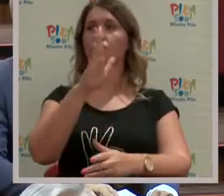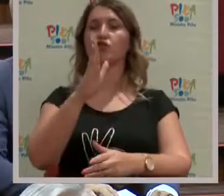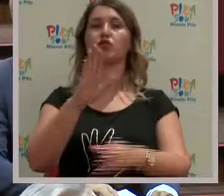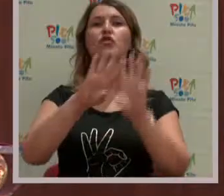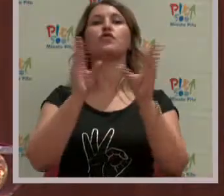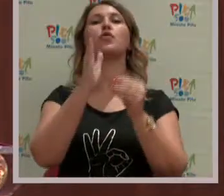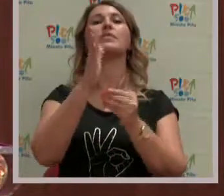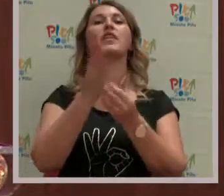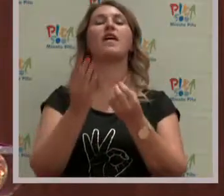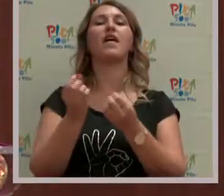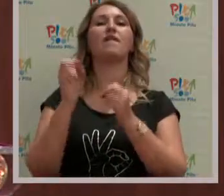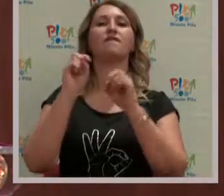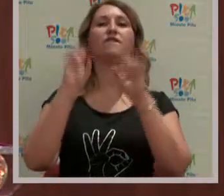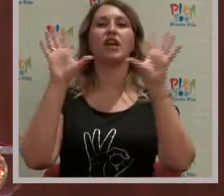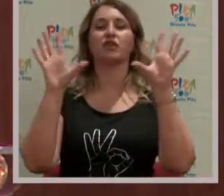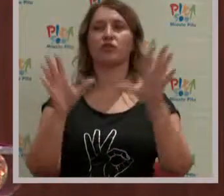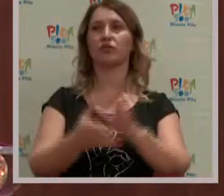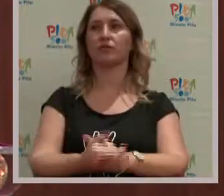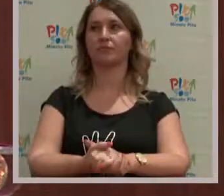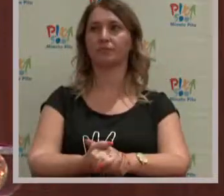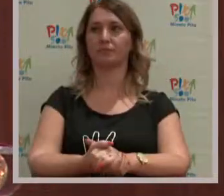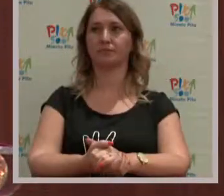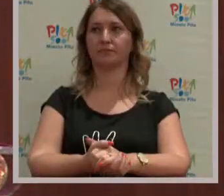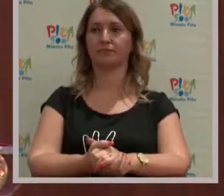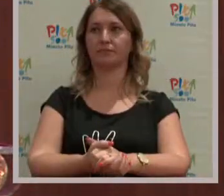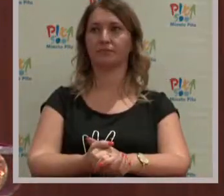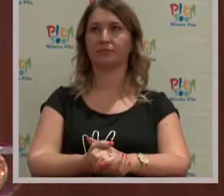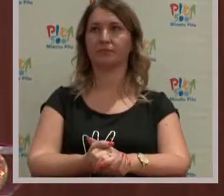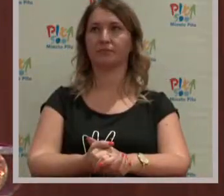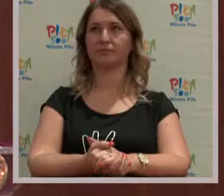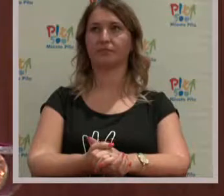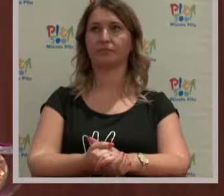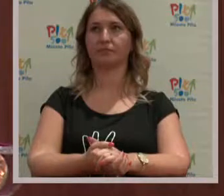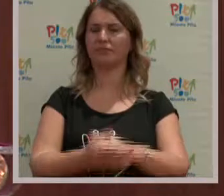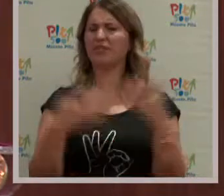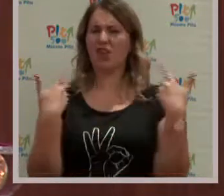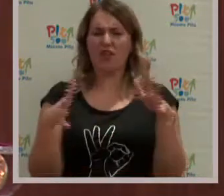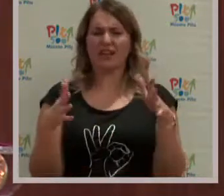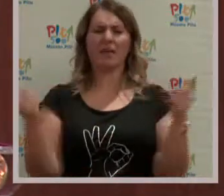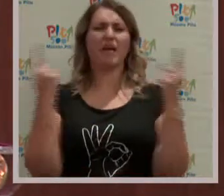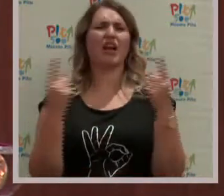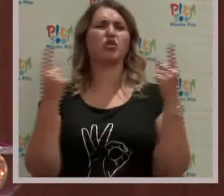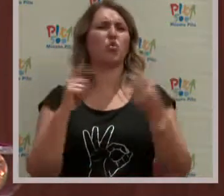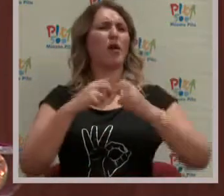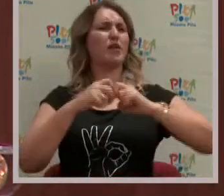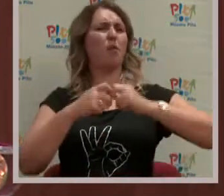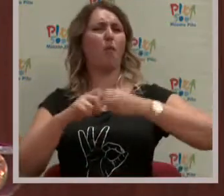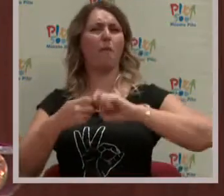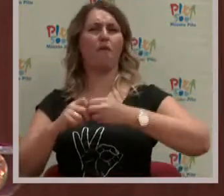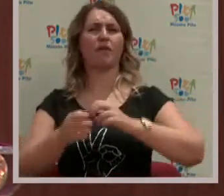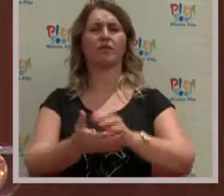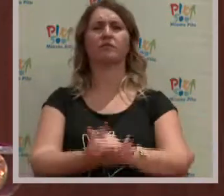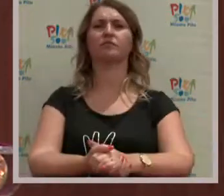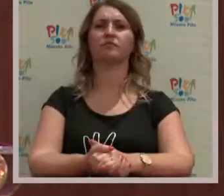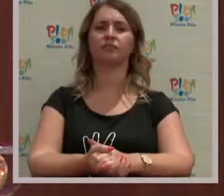ponad stołem, a nie pod stolikiem. Żeby nie było takich sytuacji, które znane są nie